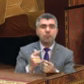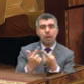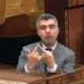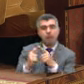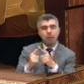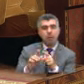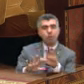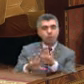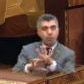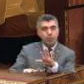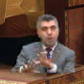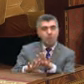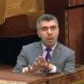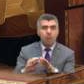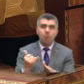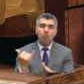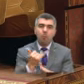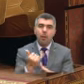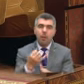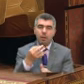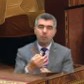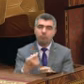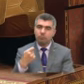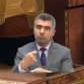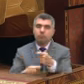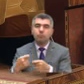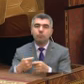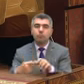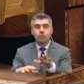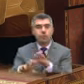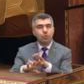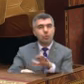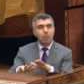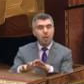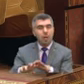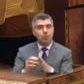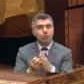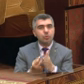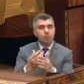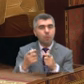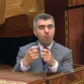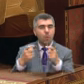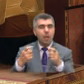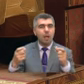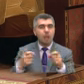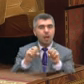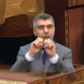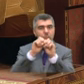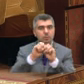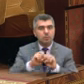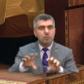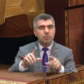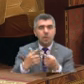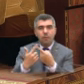الاقتصادية والاجتماعية رهين بتطوير منظومة الاقتصاد الاجتماعي وتحديثها وتوسيع مجالات تدخلاتها ودعم